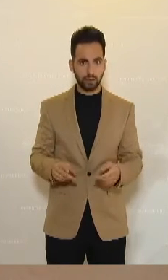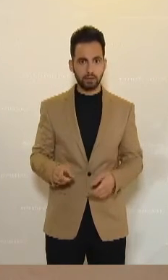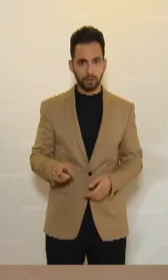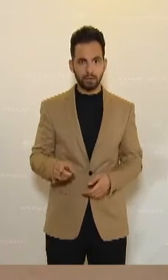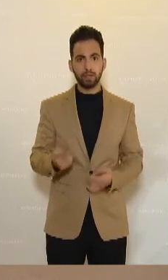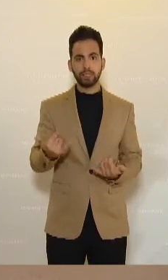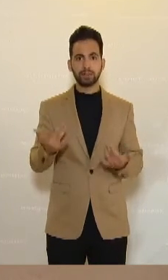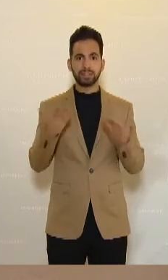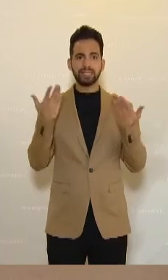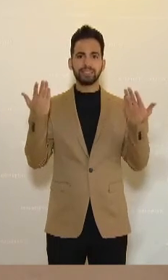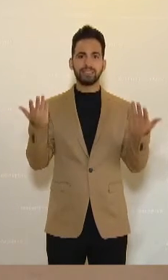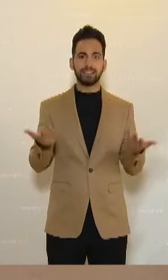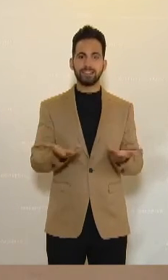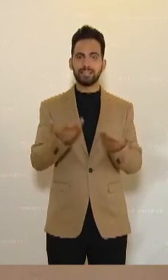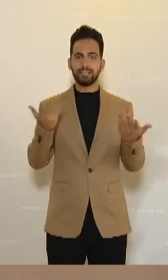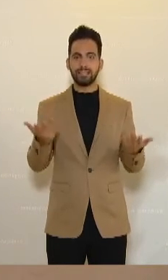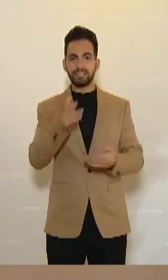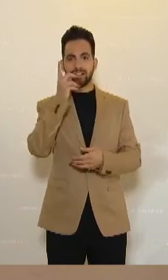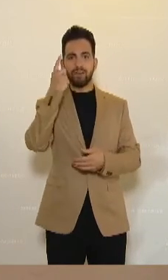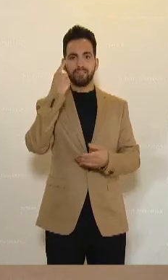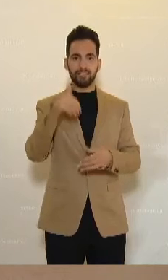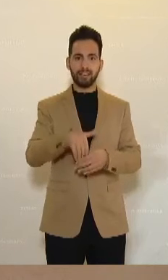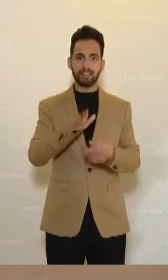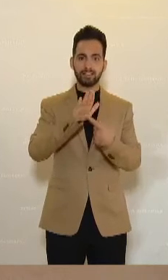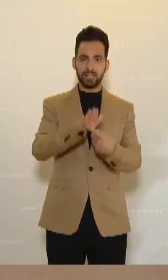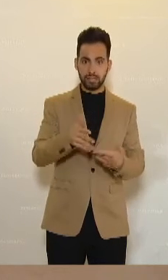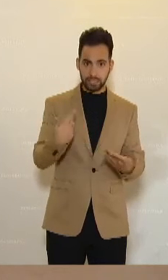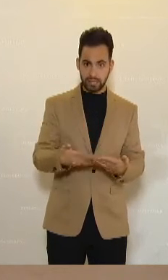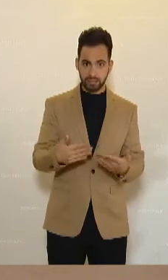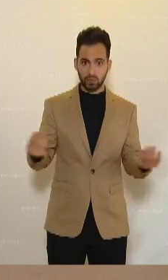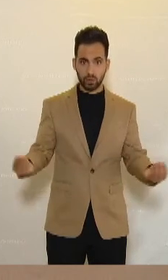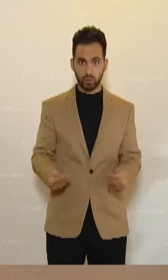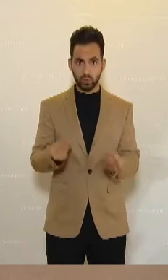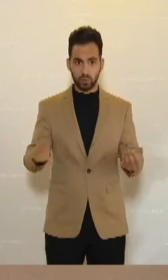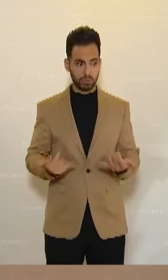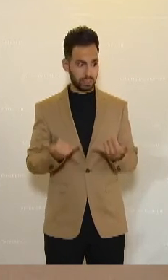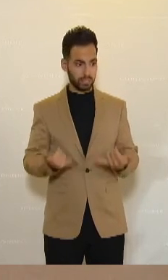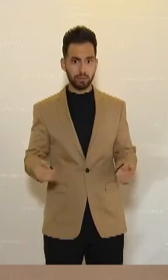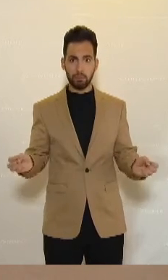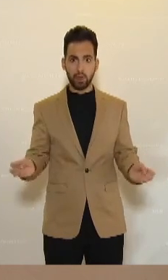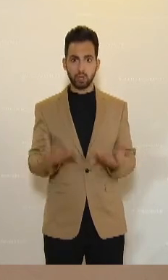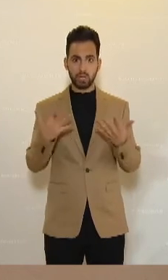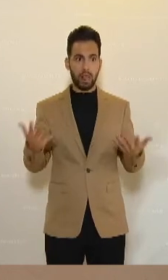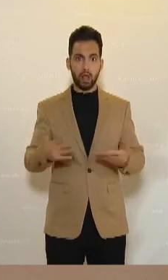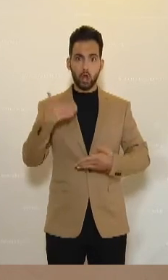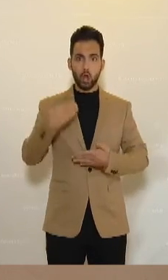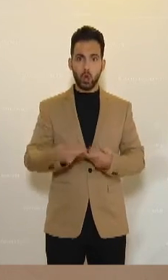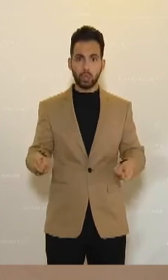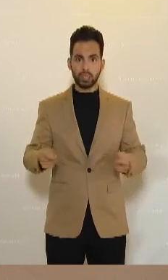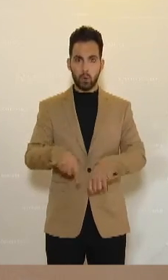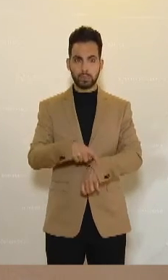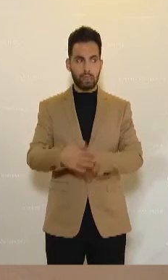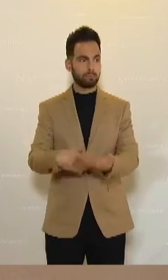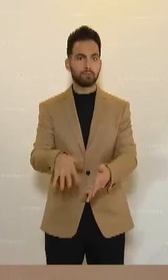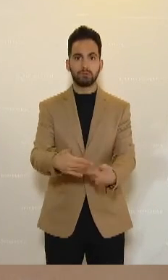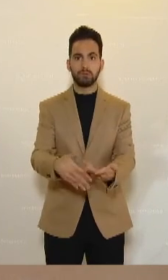so tun wollten, dass es möglichst nicht auffällt. Das war der Grund, warum es jetzt so plötzlich gekommen ist, in der Lockdown-Zeit, wo Sie